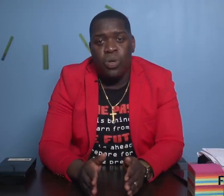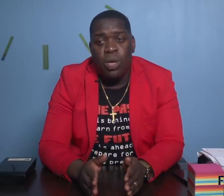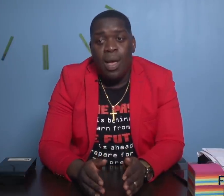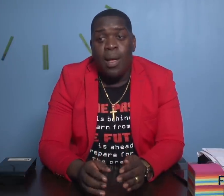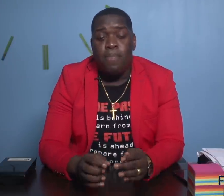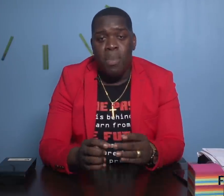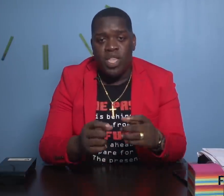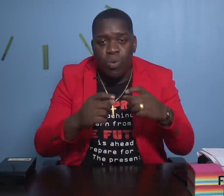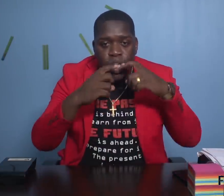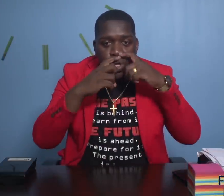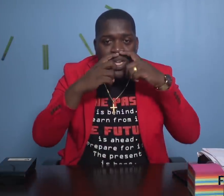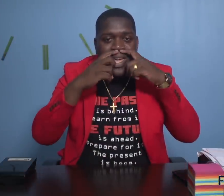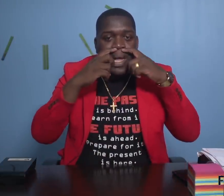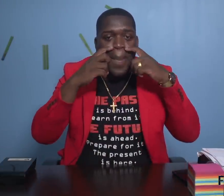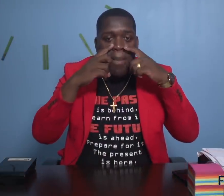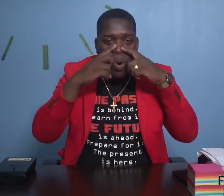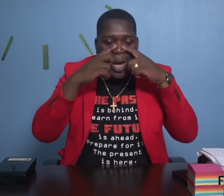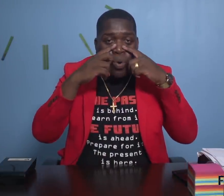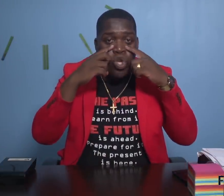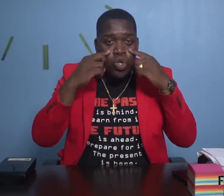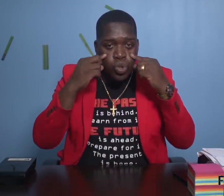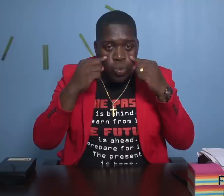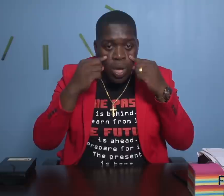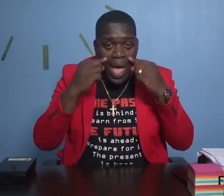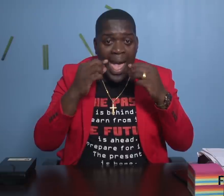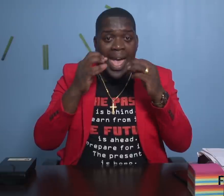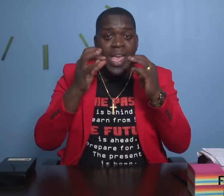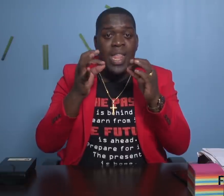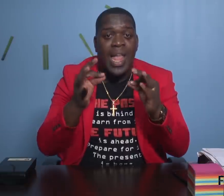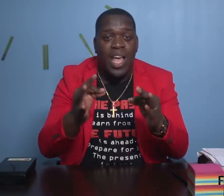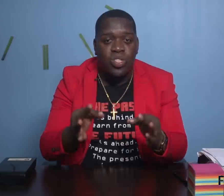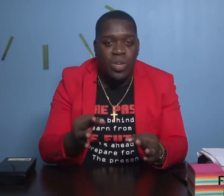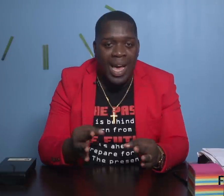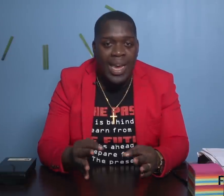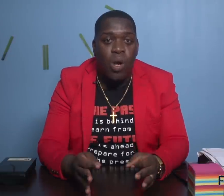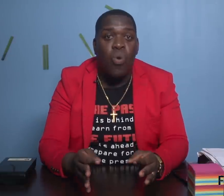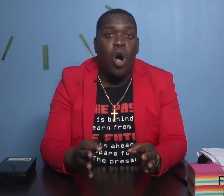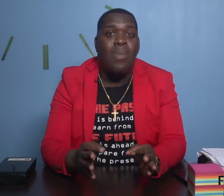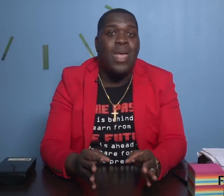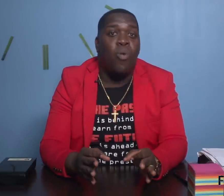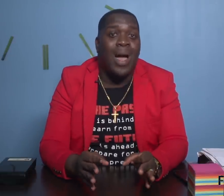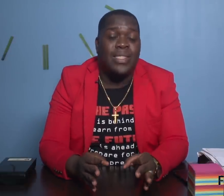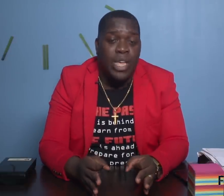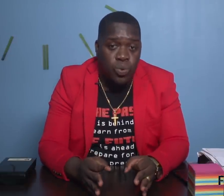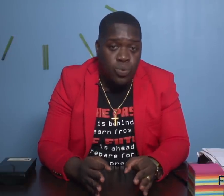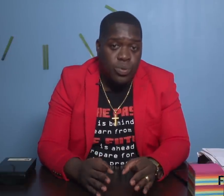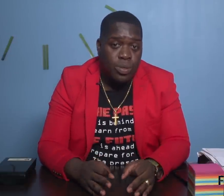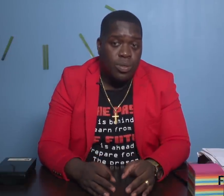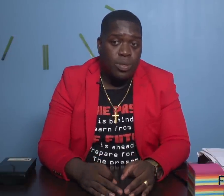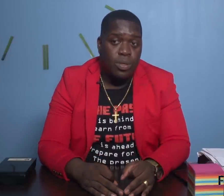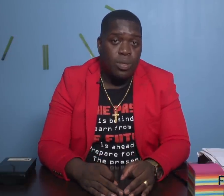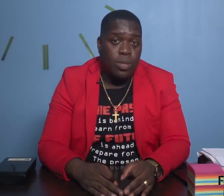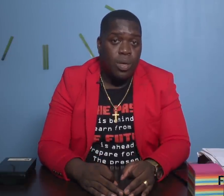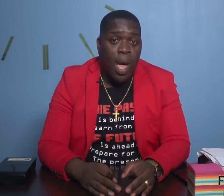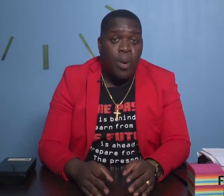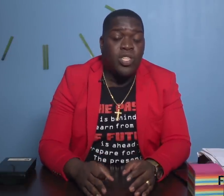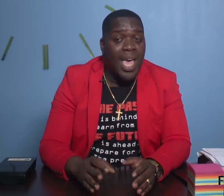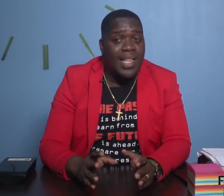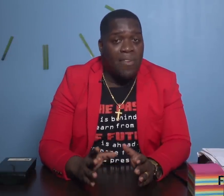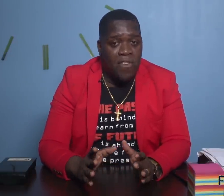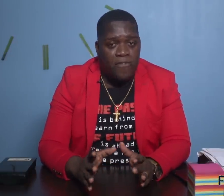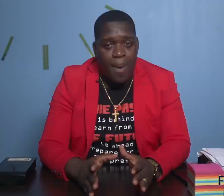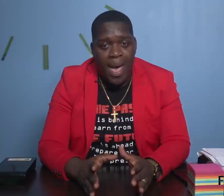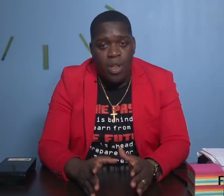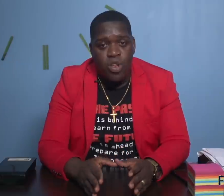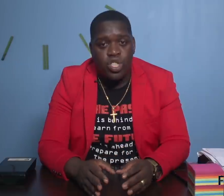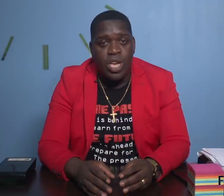tu. Bisi wan son di tata pa ibuka ku inusu. E inay son na de. Waube ikwa dendu. Plus